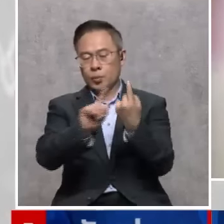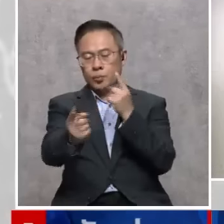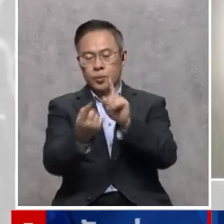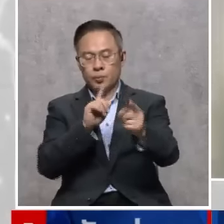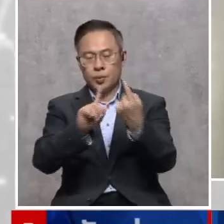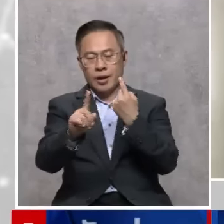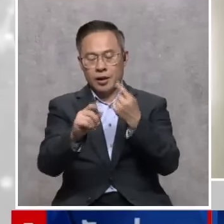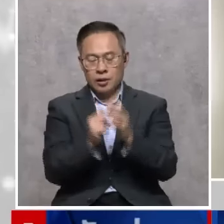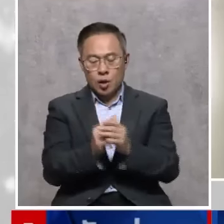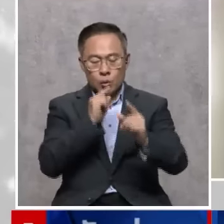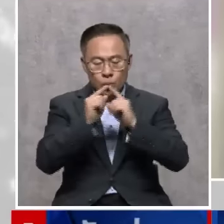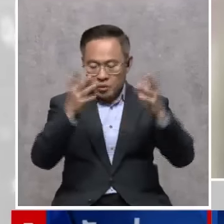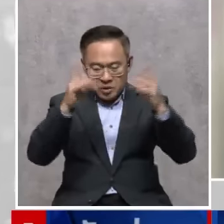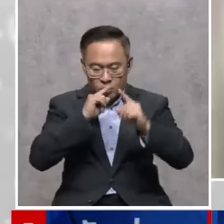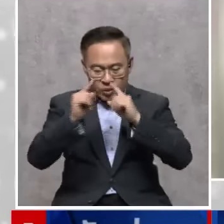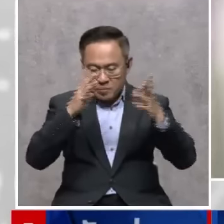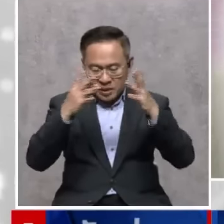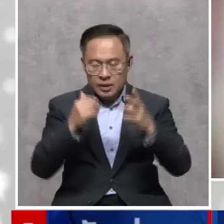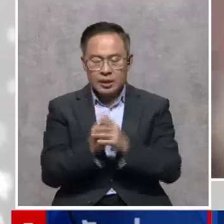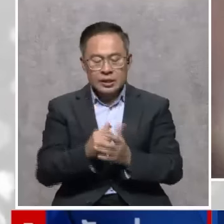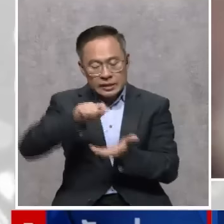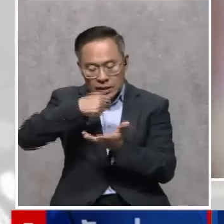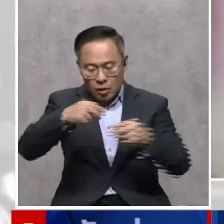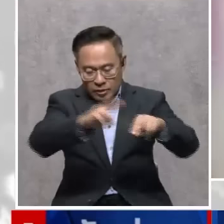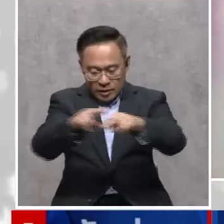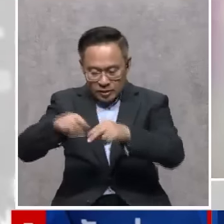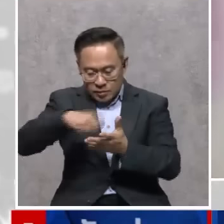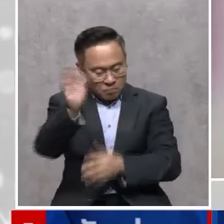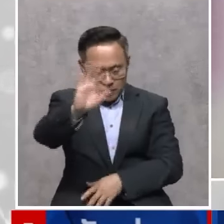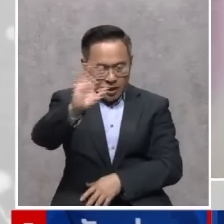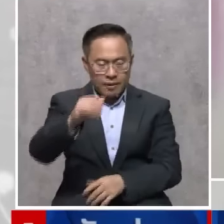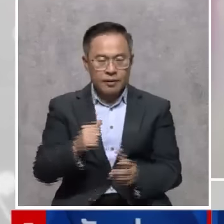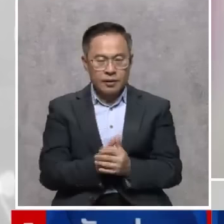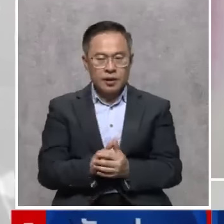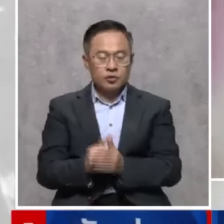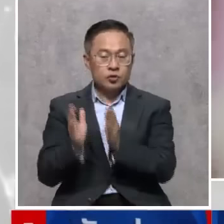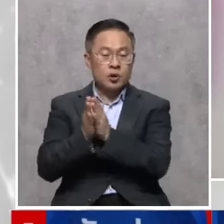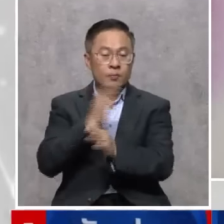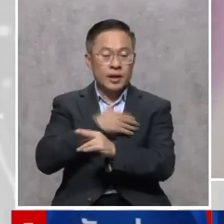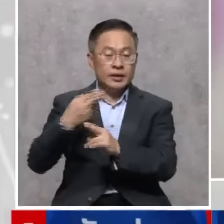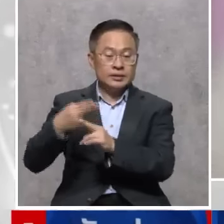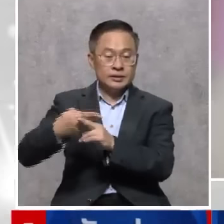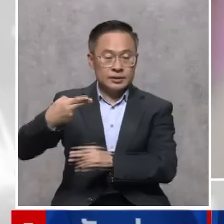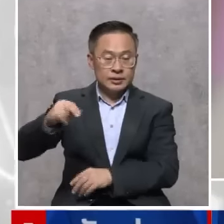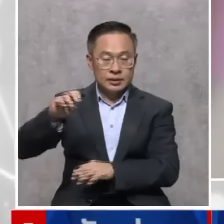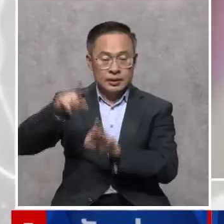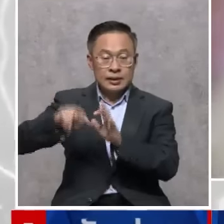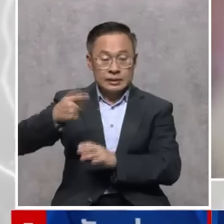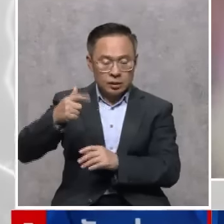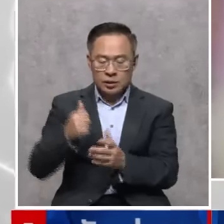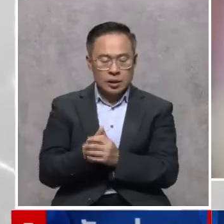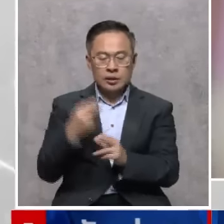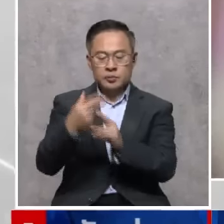ร่วมกันแล้วก็จะท่านหนึ่งนี้จะไม่ได้รับกิจนิมนต์ใด